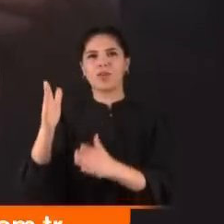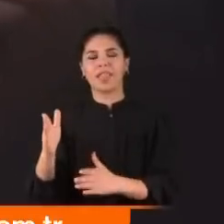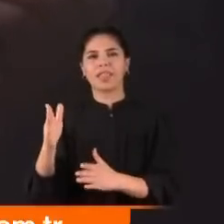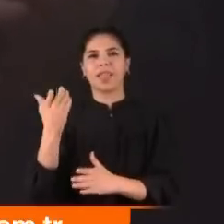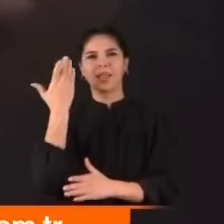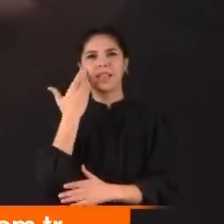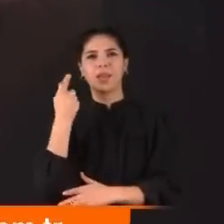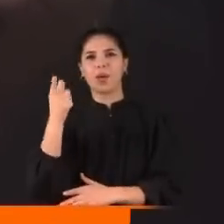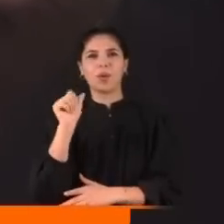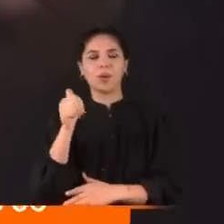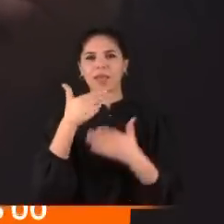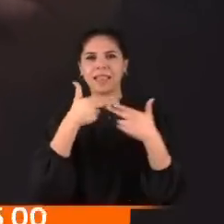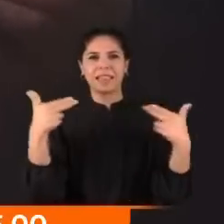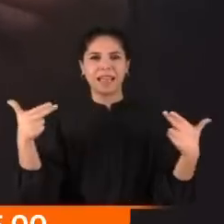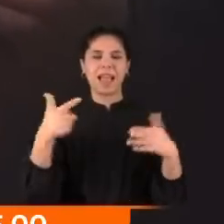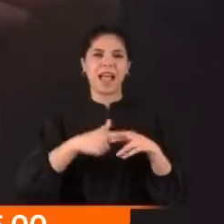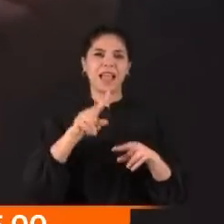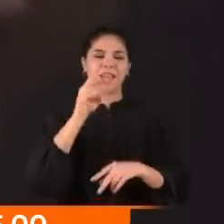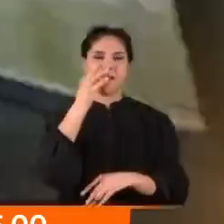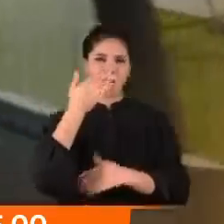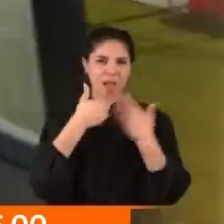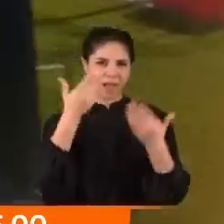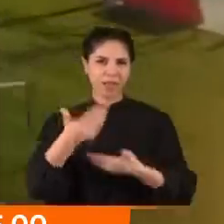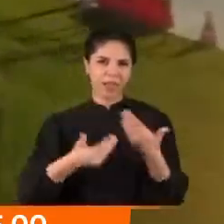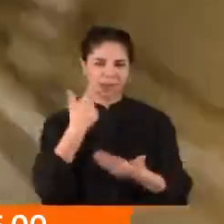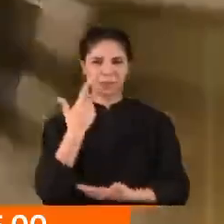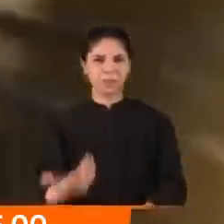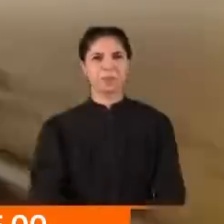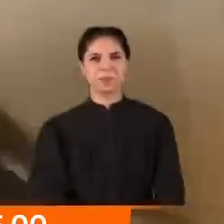günün hikayesini ATV Haber anlattı.